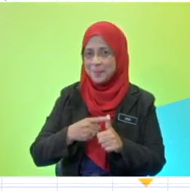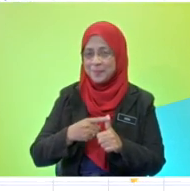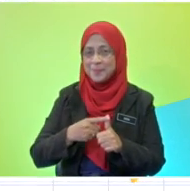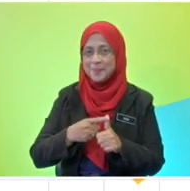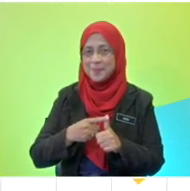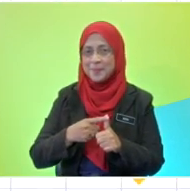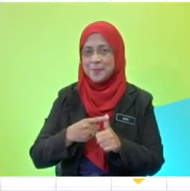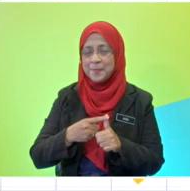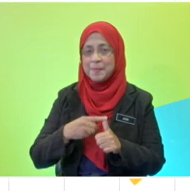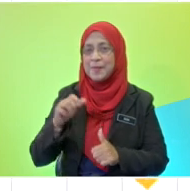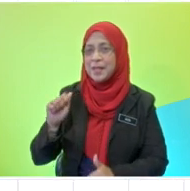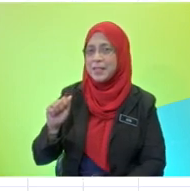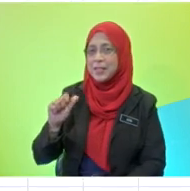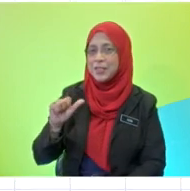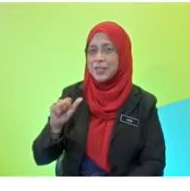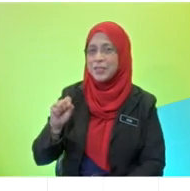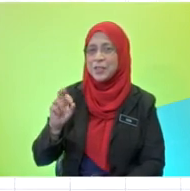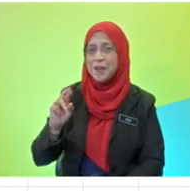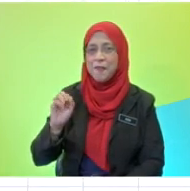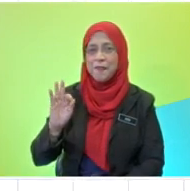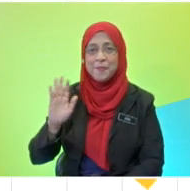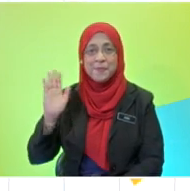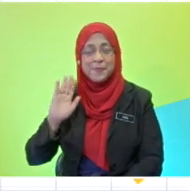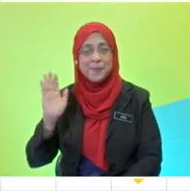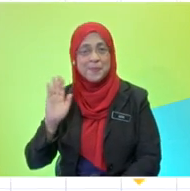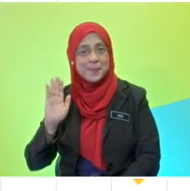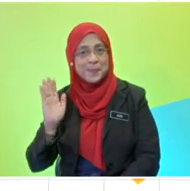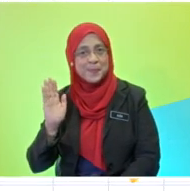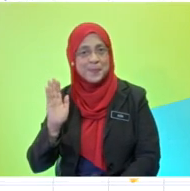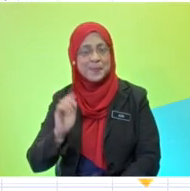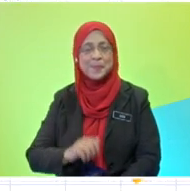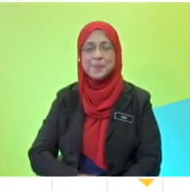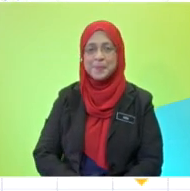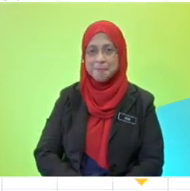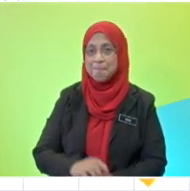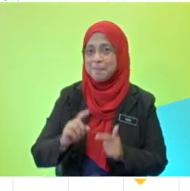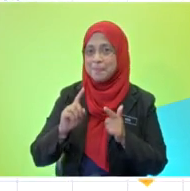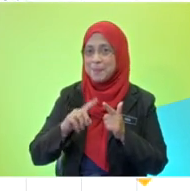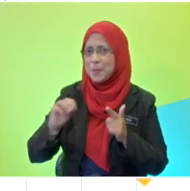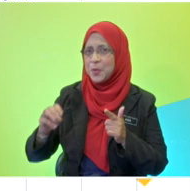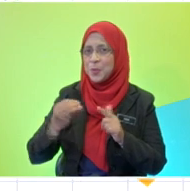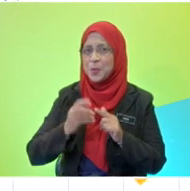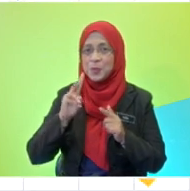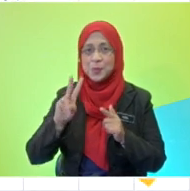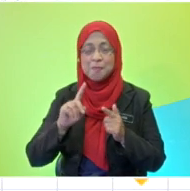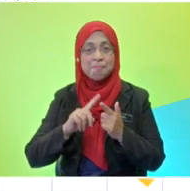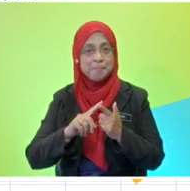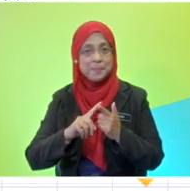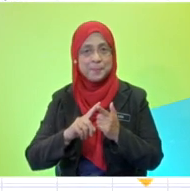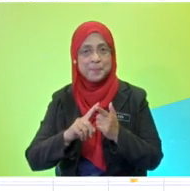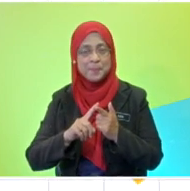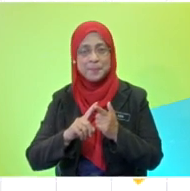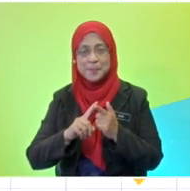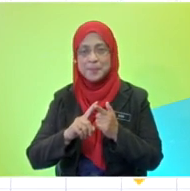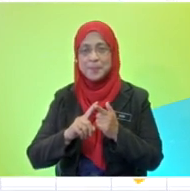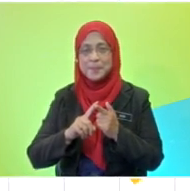kayak Ashraf kayak istilah lambai sekali oke dan di sebelahnya pula yang berbaju kuning